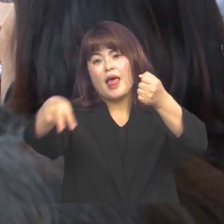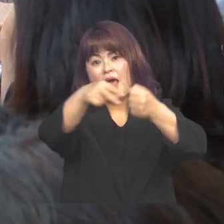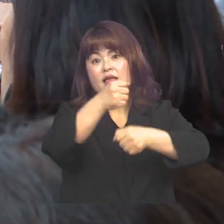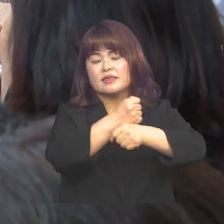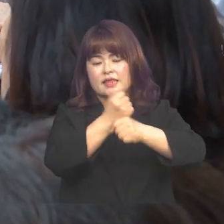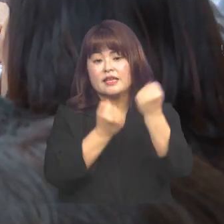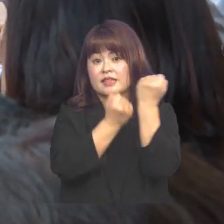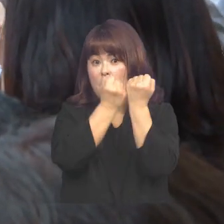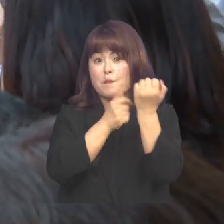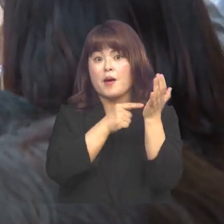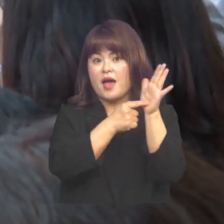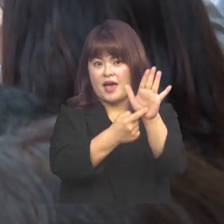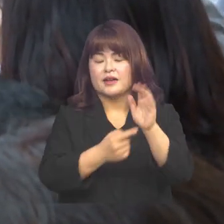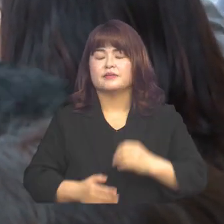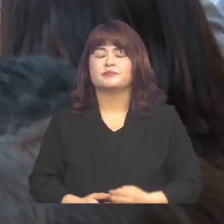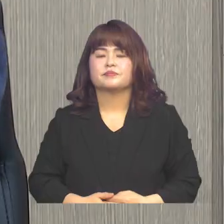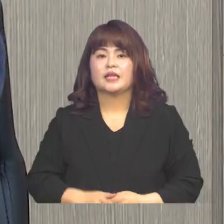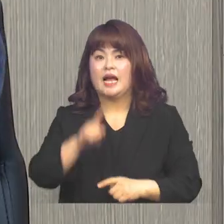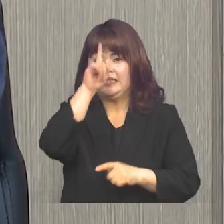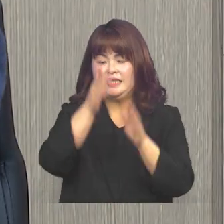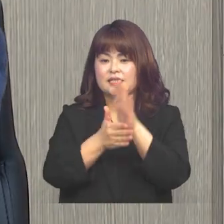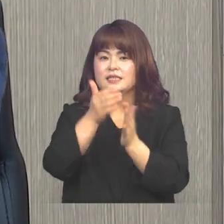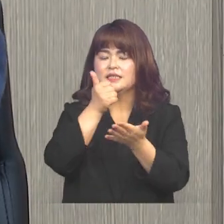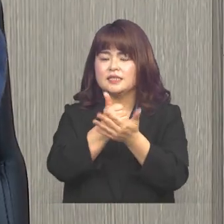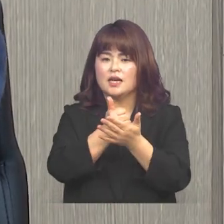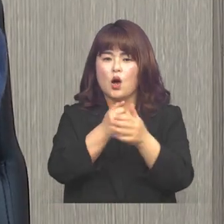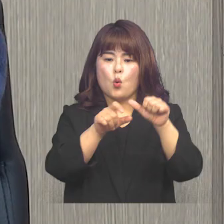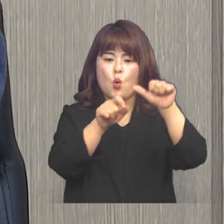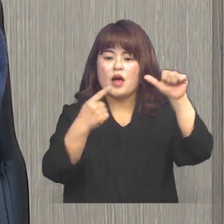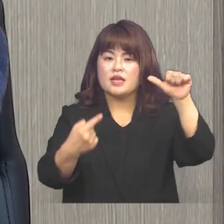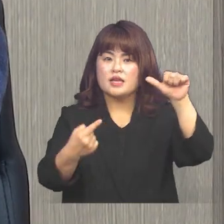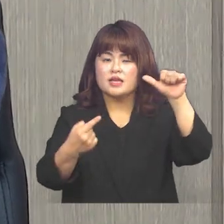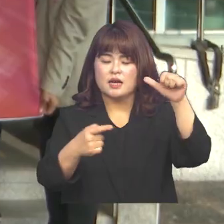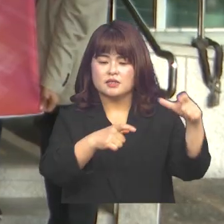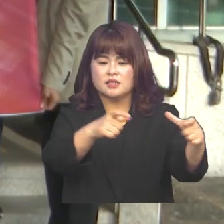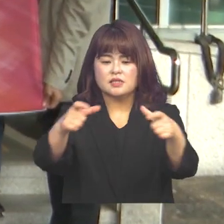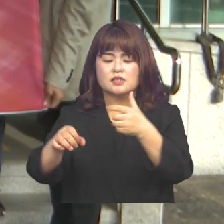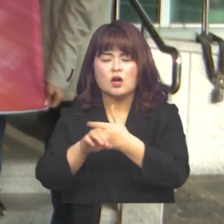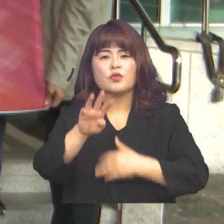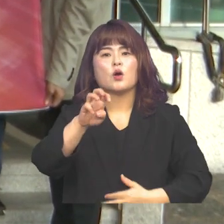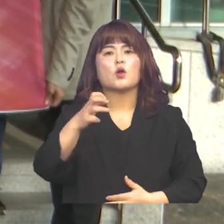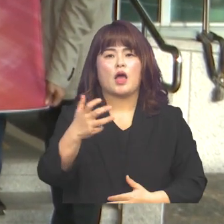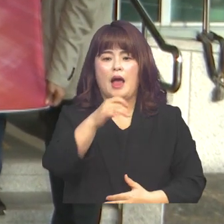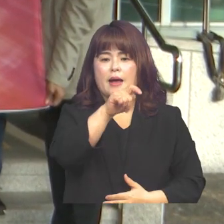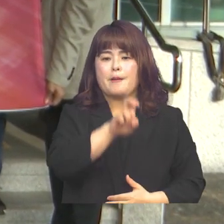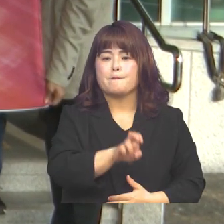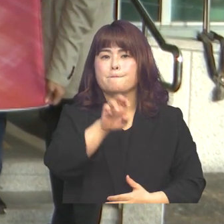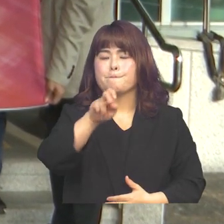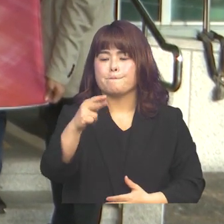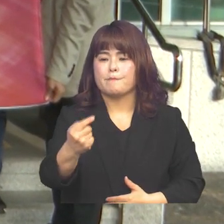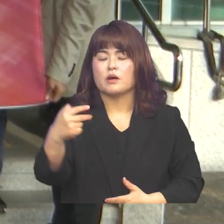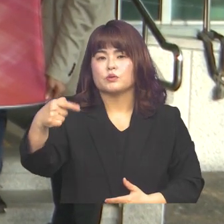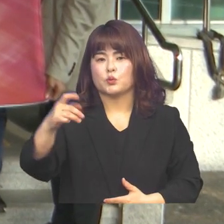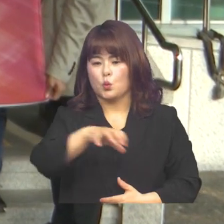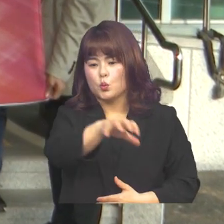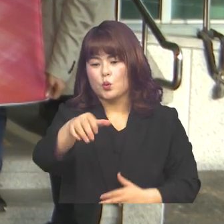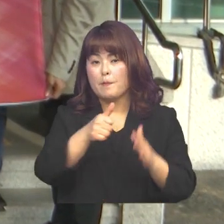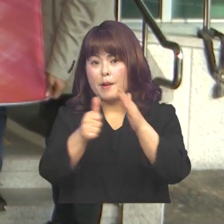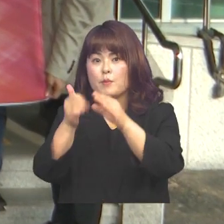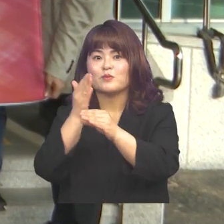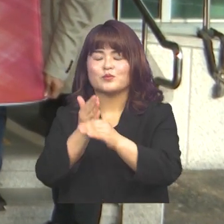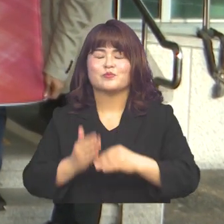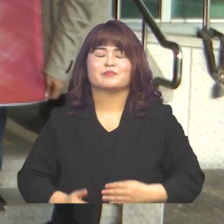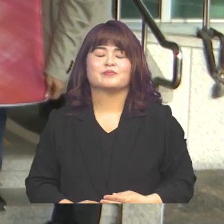설치할 계획 등을 설명했습니다. 한편 이상일 시장은 지난 1일부터 지역 내 38개 읍면동 순회